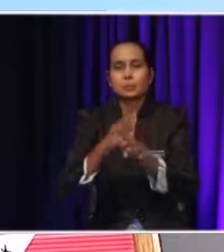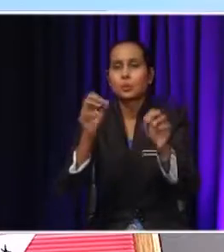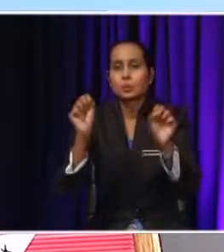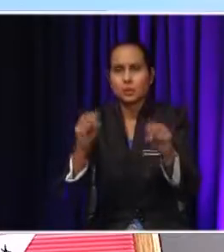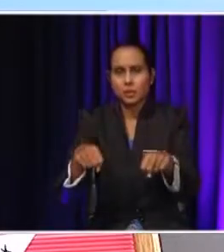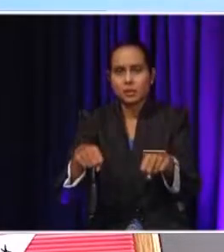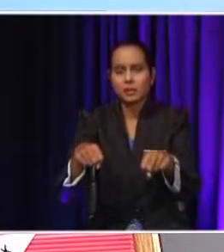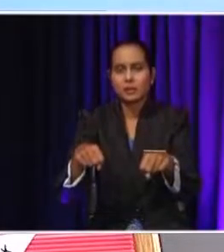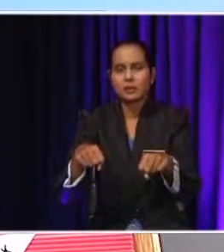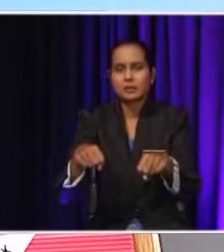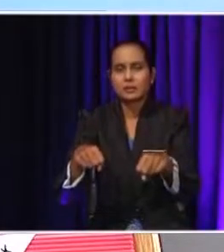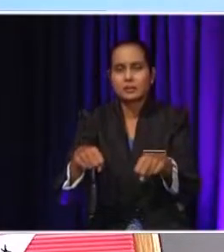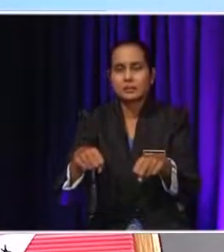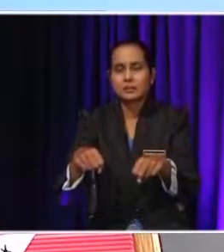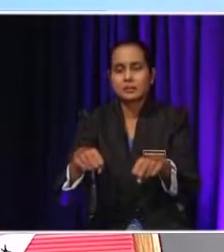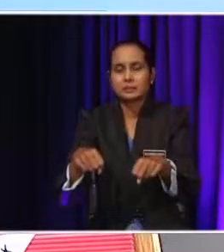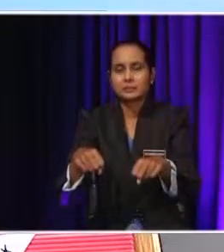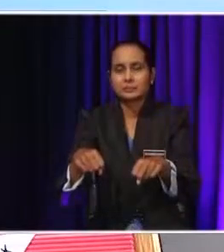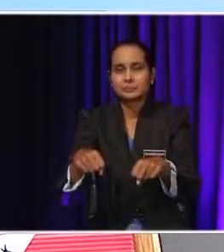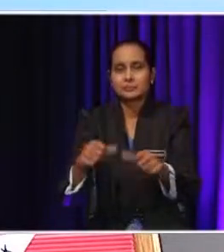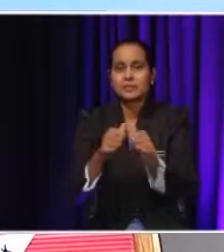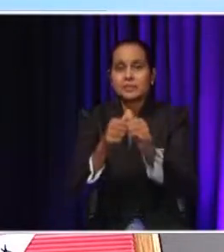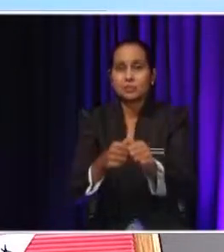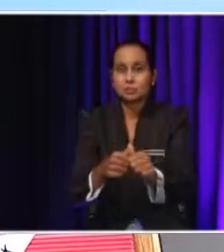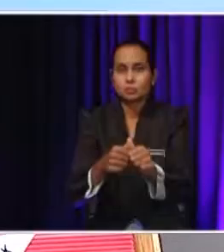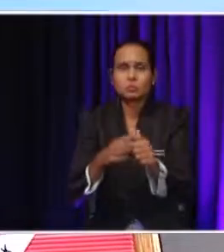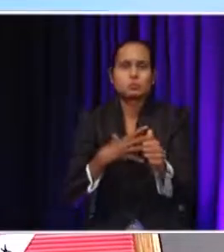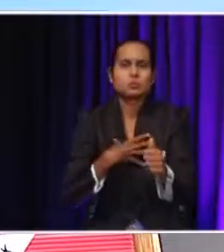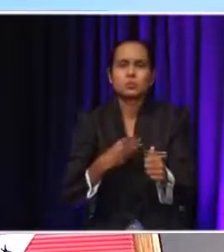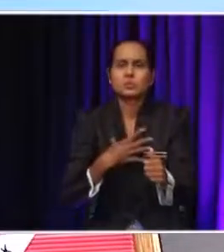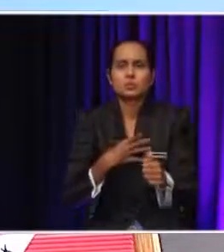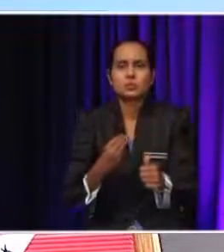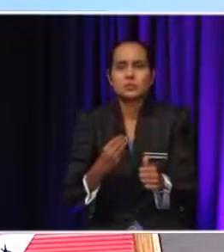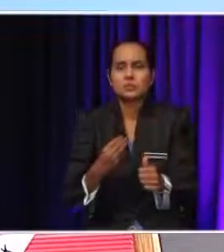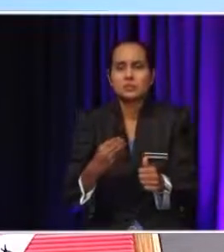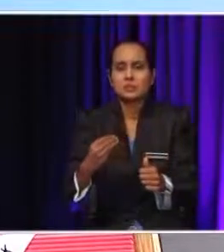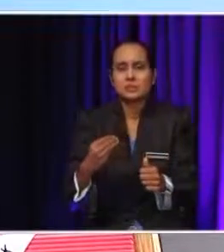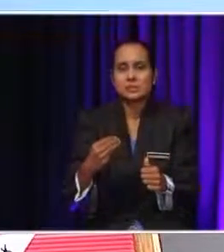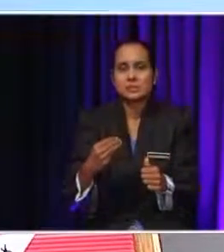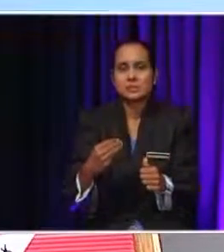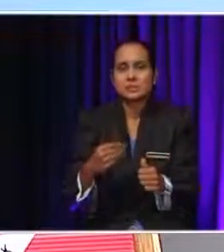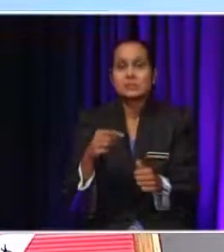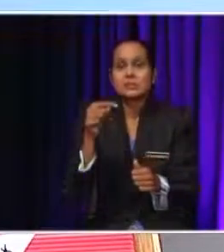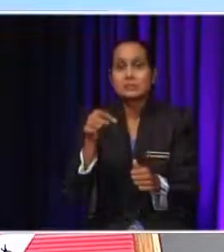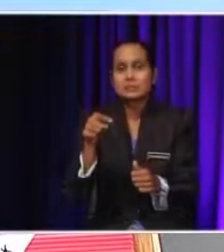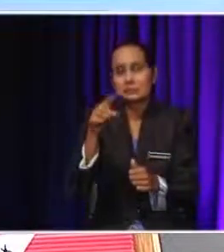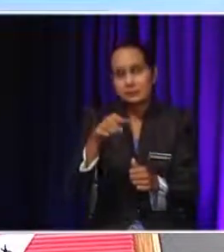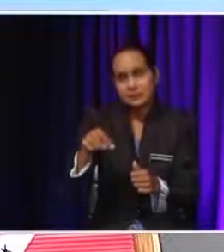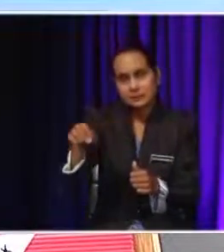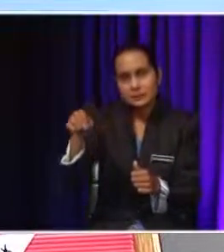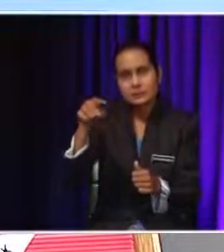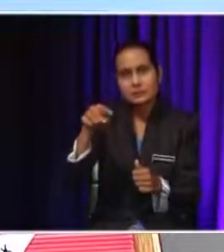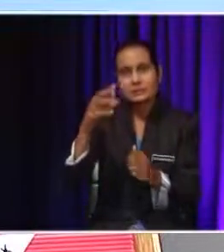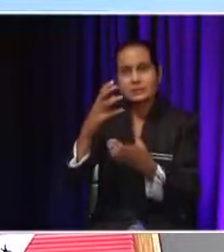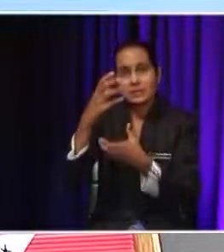murid-murid di rumah boleh membuat mengikuti rasa masing-masing Ah ini yang cegukan kita buat